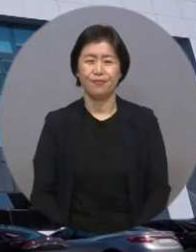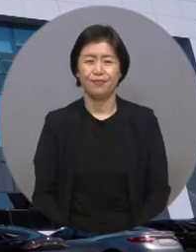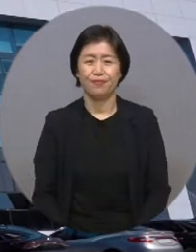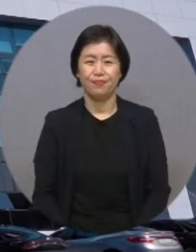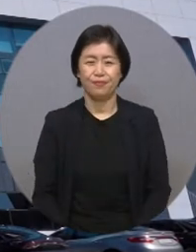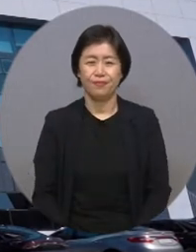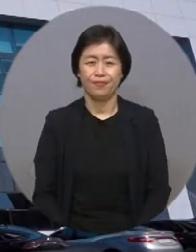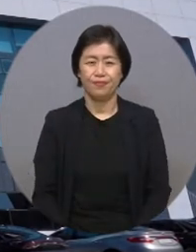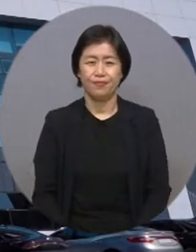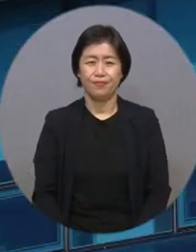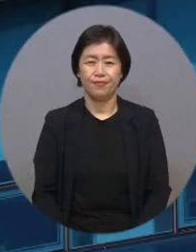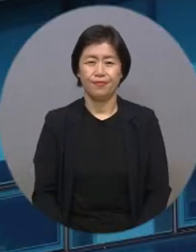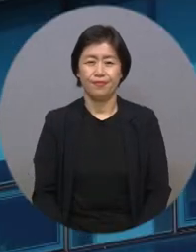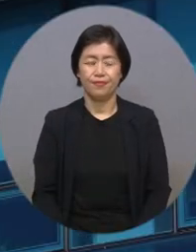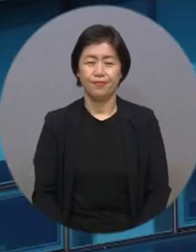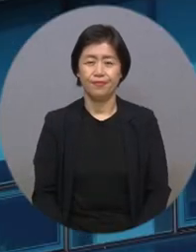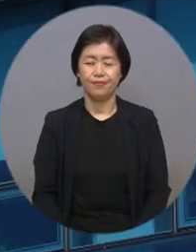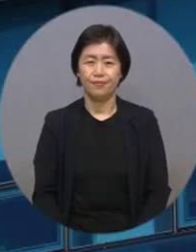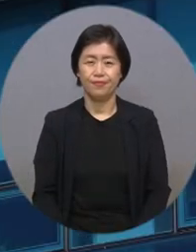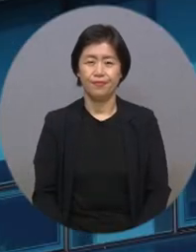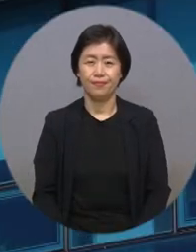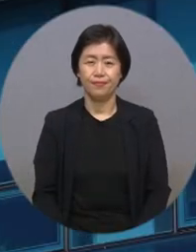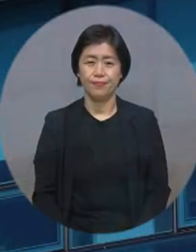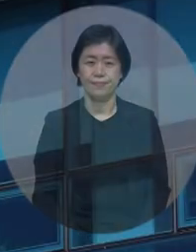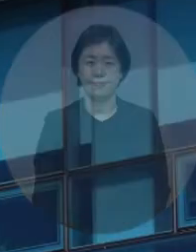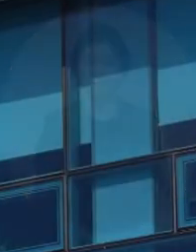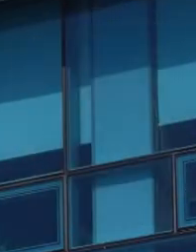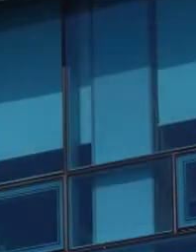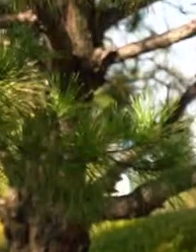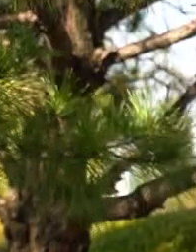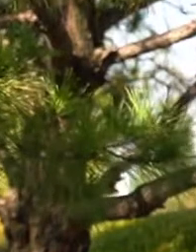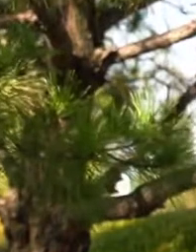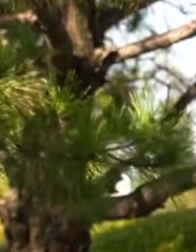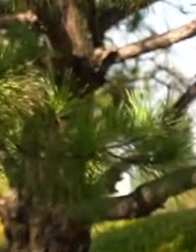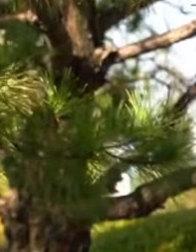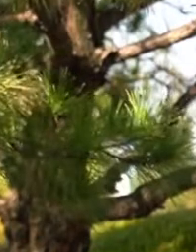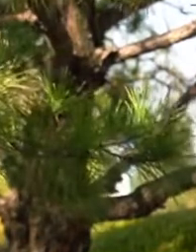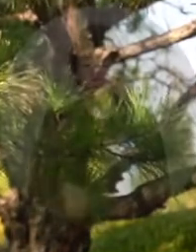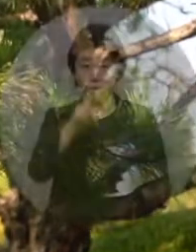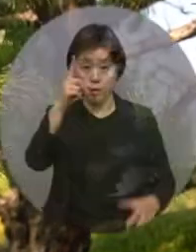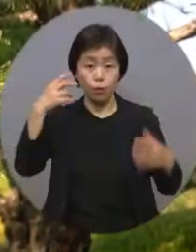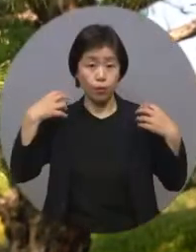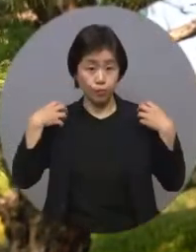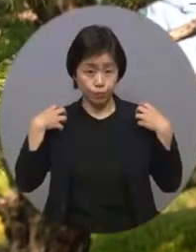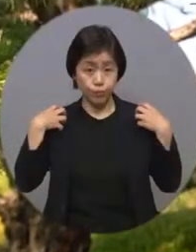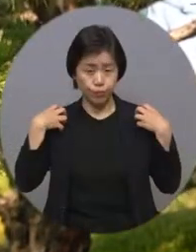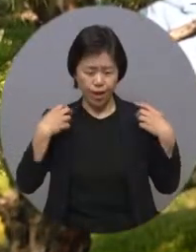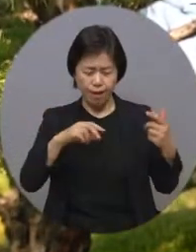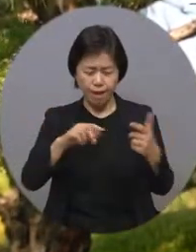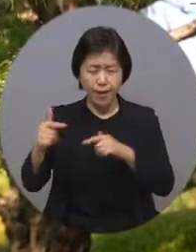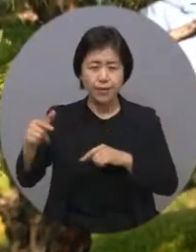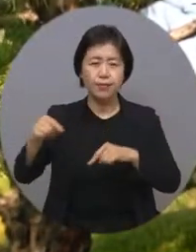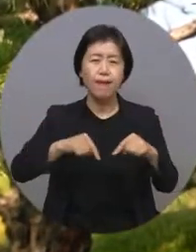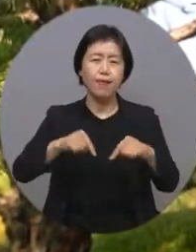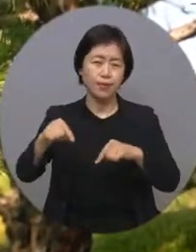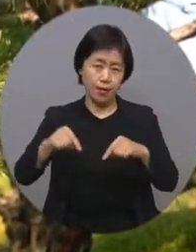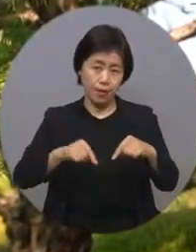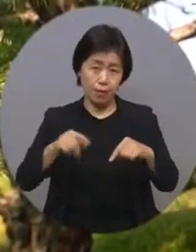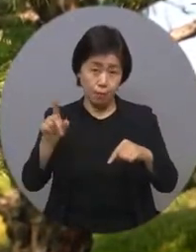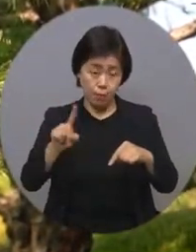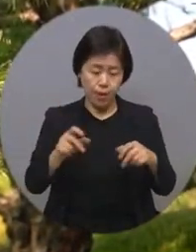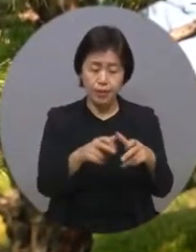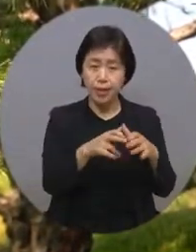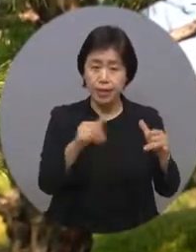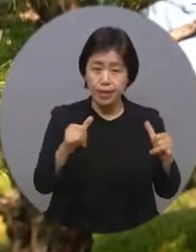정부에서 정부에서는 다양한 정책들로 장애인의 사회